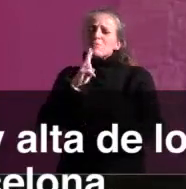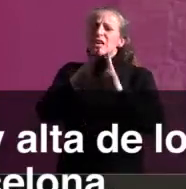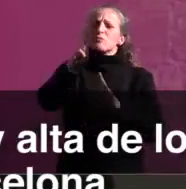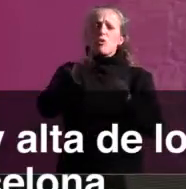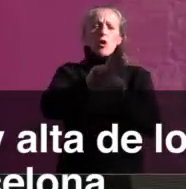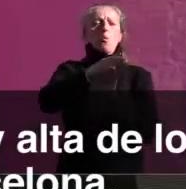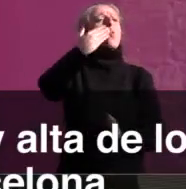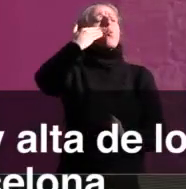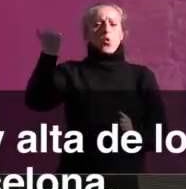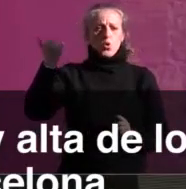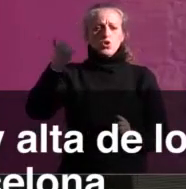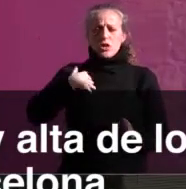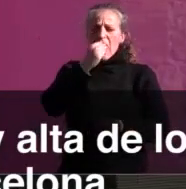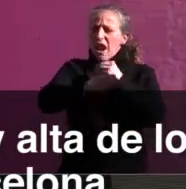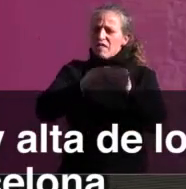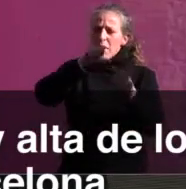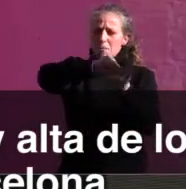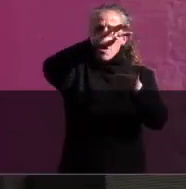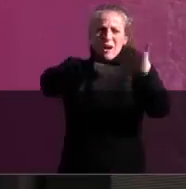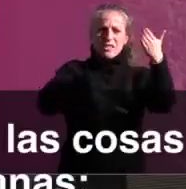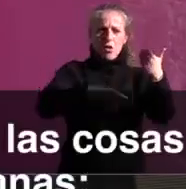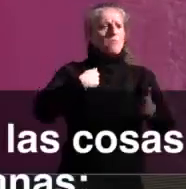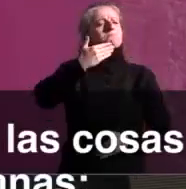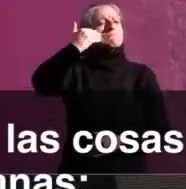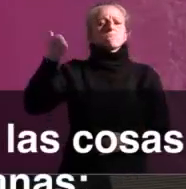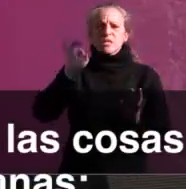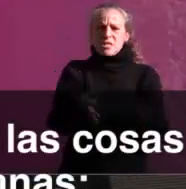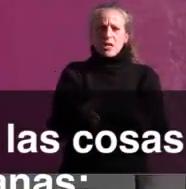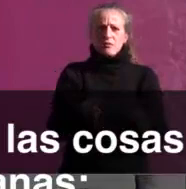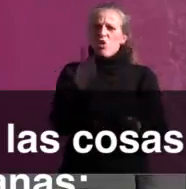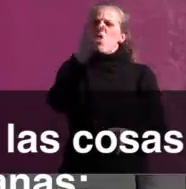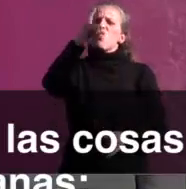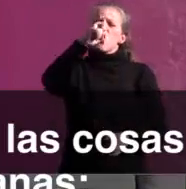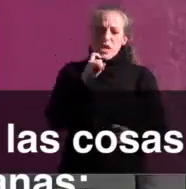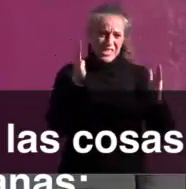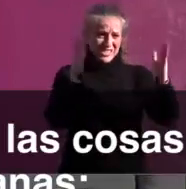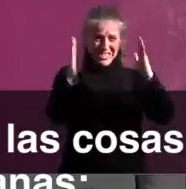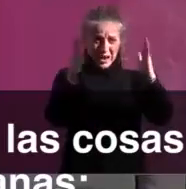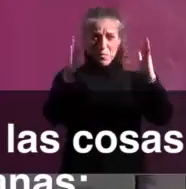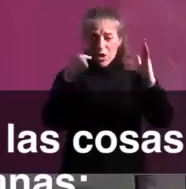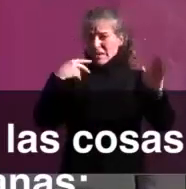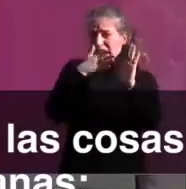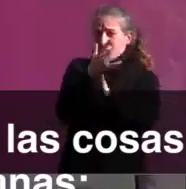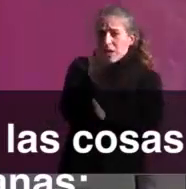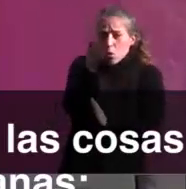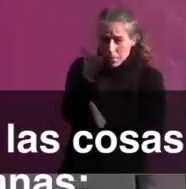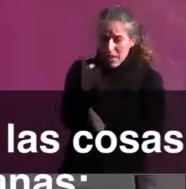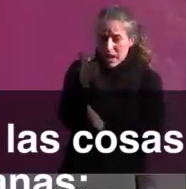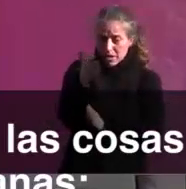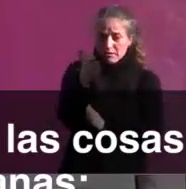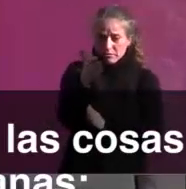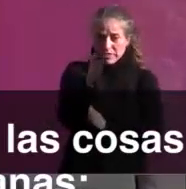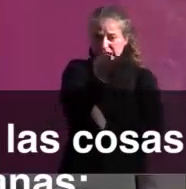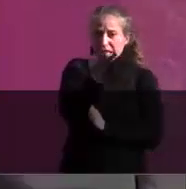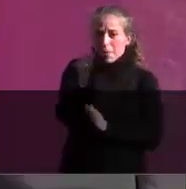alta del que estem fent a la ciutat de Barcelona. En només 2 anys, i per dir només algunes de les coses que s'han anunciat en les